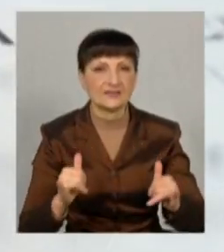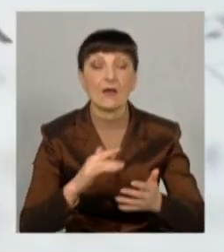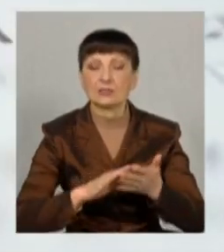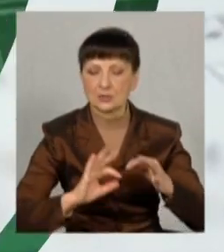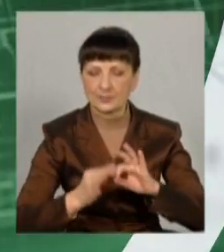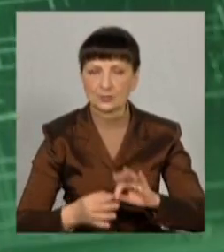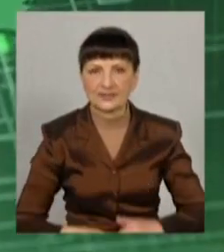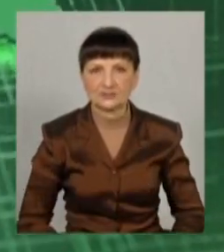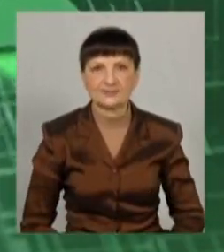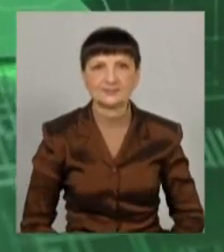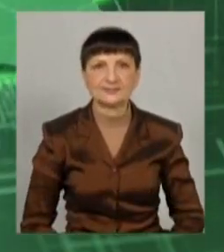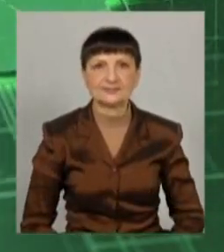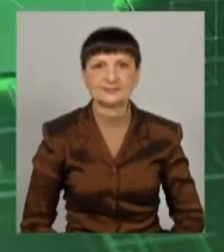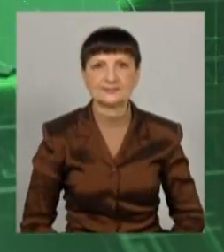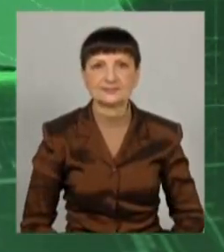далее.